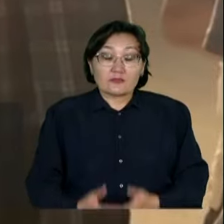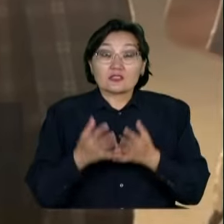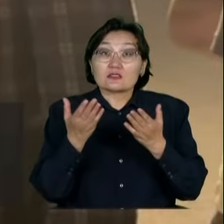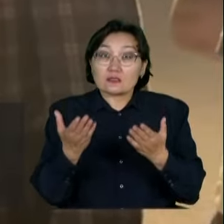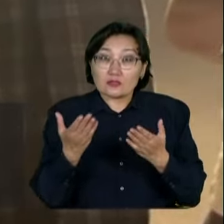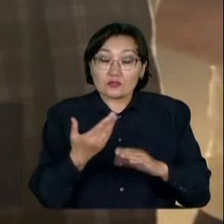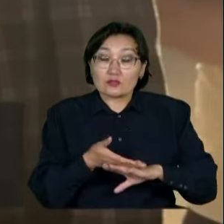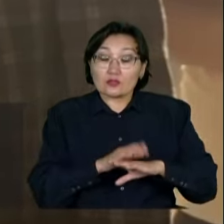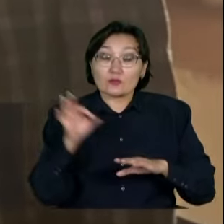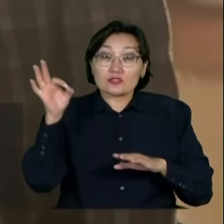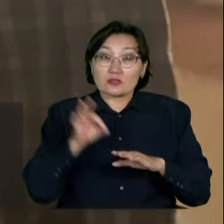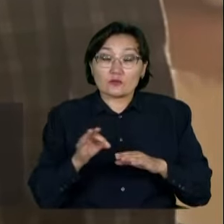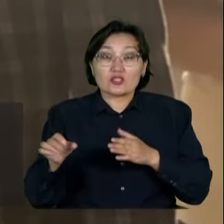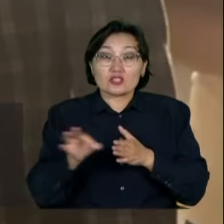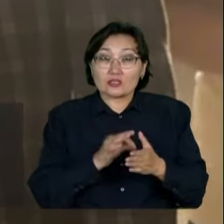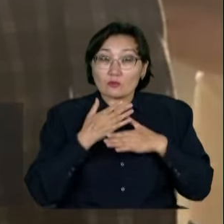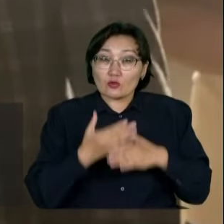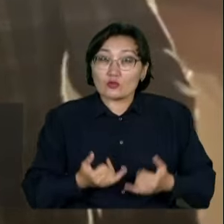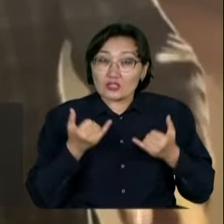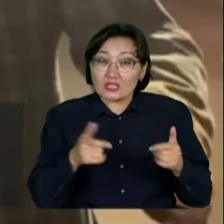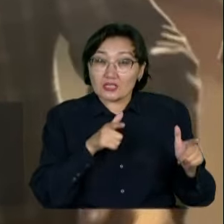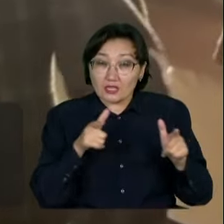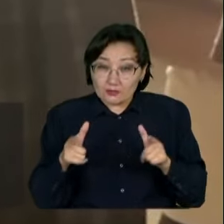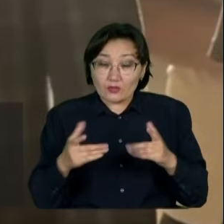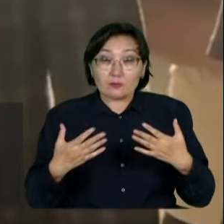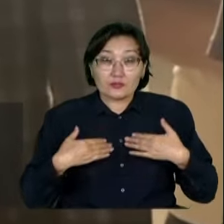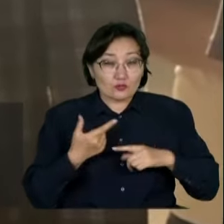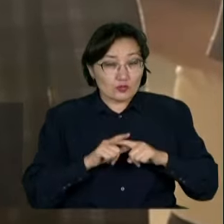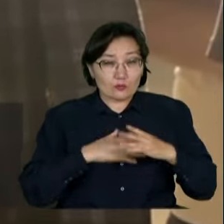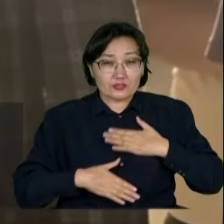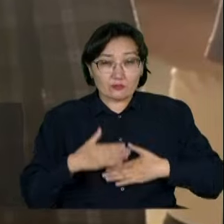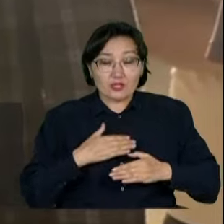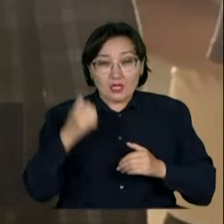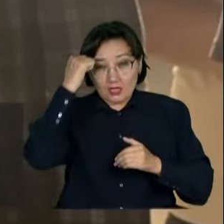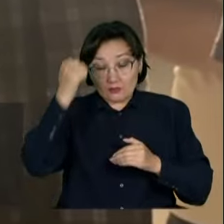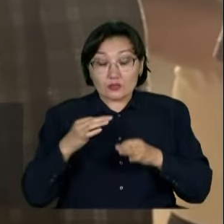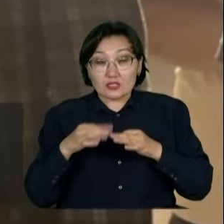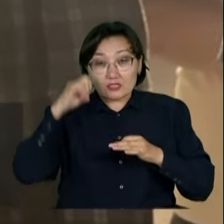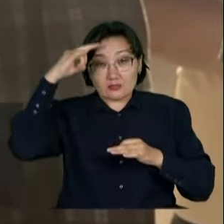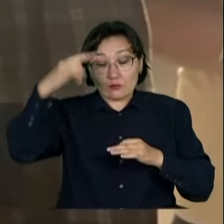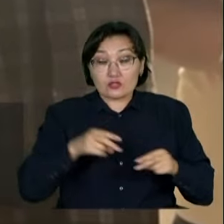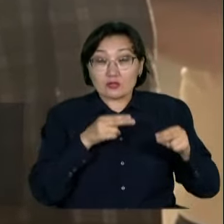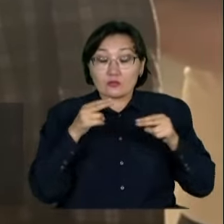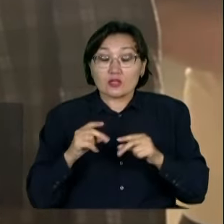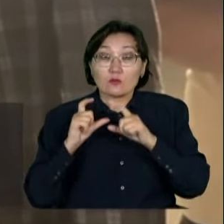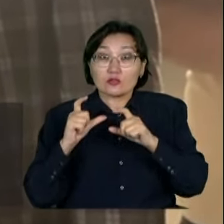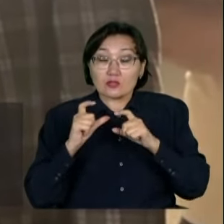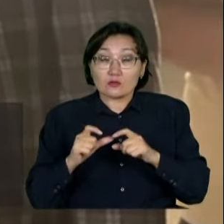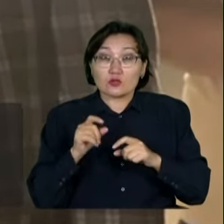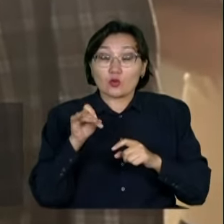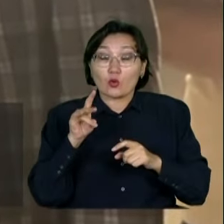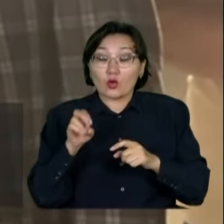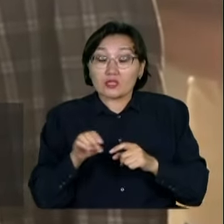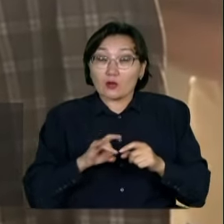Sizlerden kıyın kıstau sätterde jıldam kömek körsetuge dayın ekenderiñiz bizdi kuantat, alğıs aytamız. Kazakstandan kelgen jükterdi biz Nokat